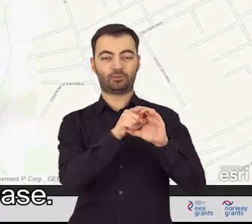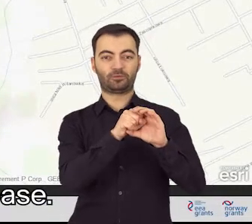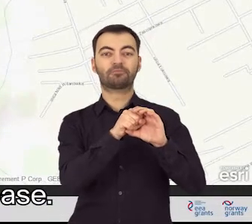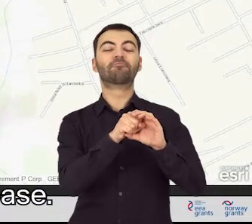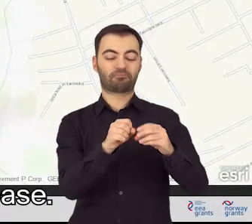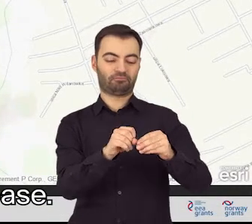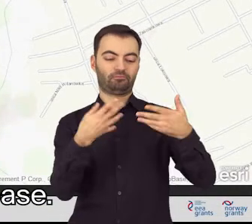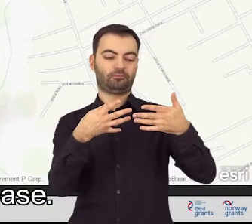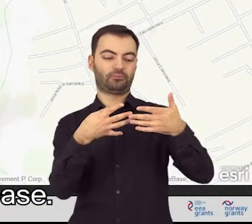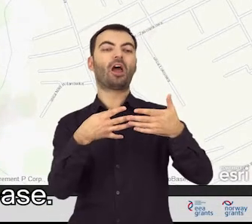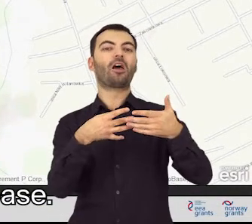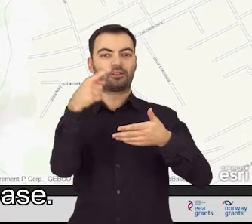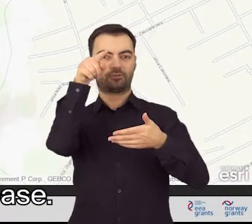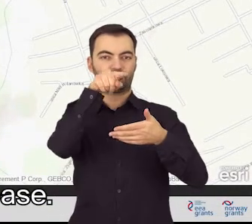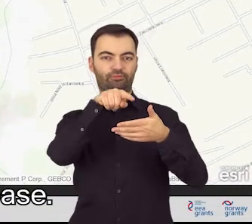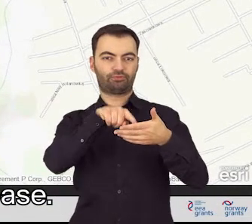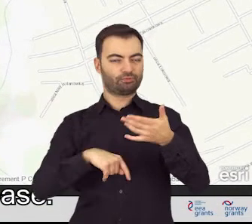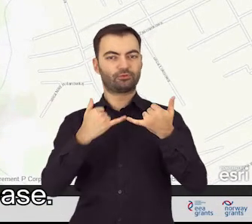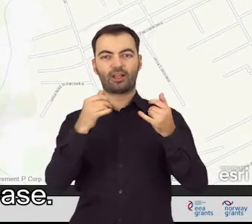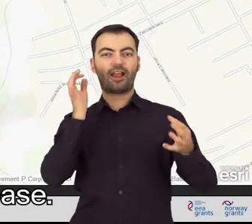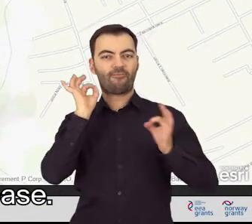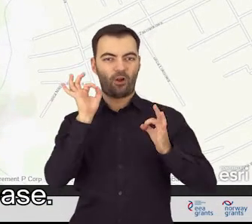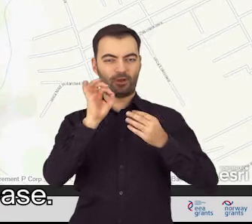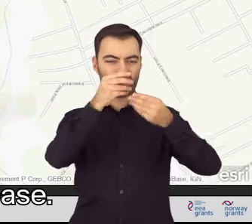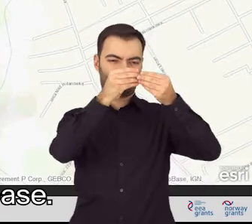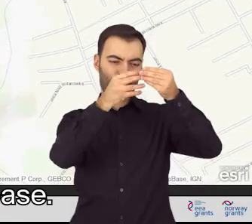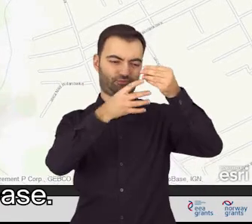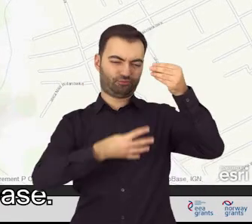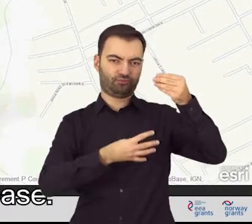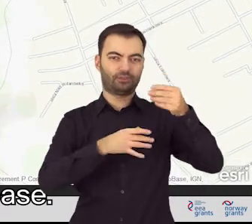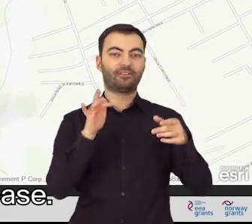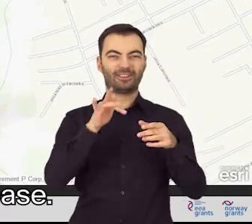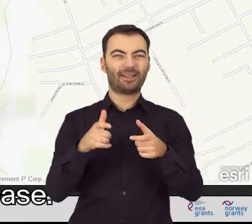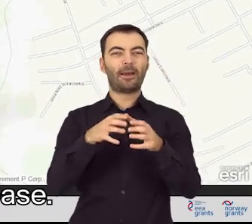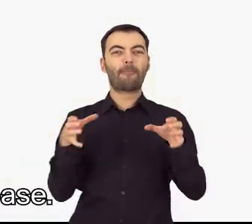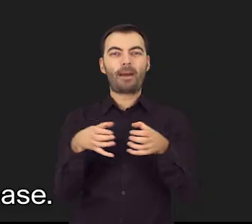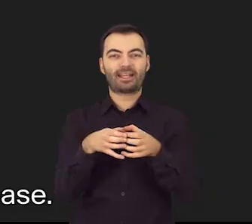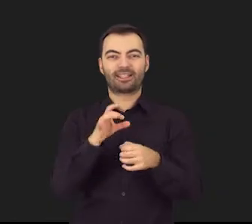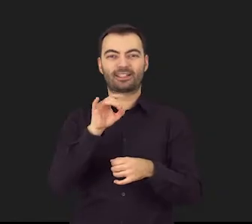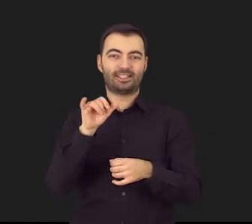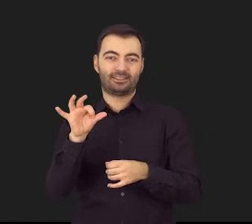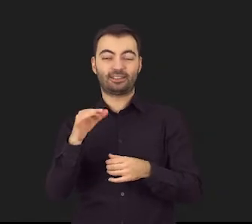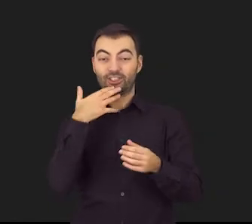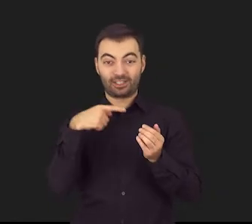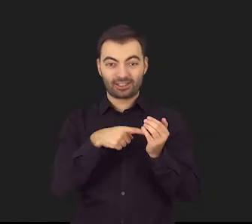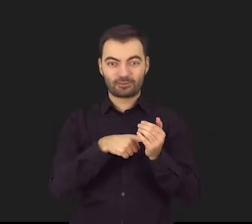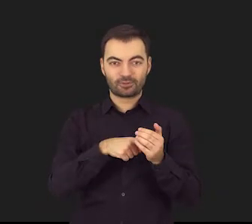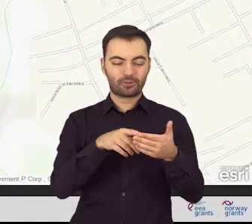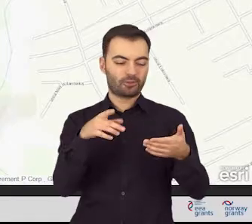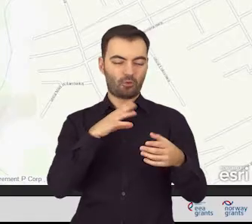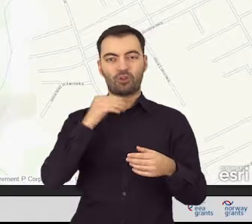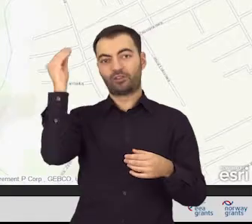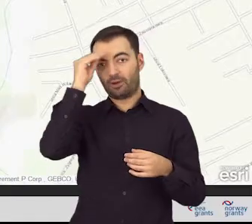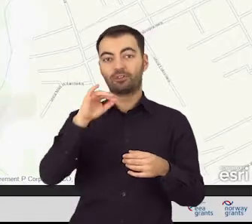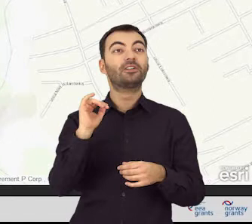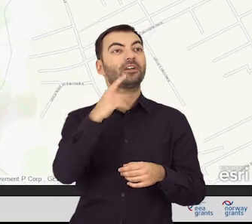zwiedzający, turysta będzie mógł zapoznać się z szeregiem informacji zgromadzonych właśnie w tej bazie GIS-owej, dzięki którym będzie mógł się dowiedzieć,